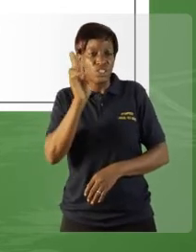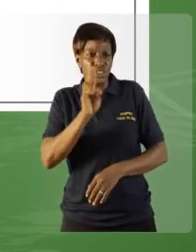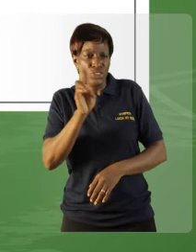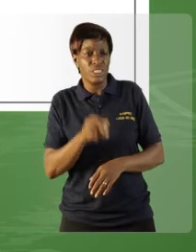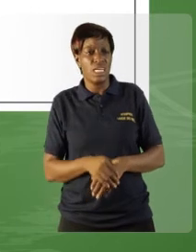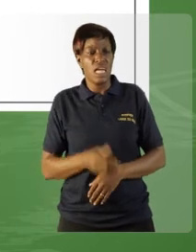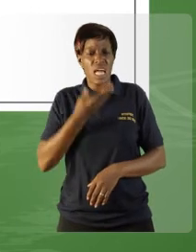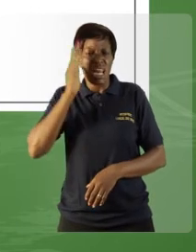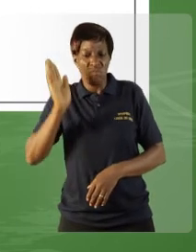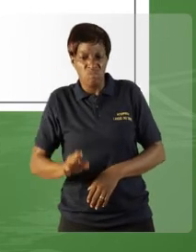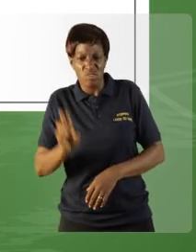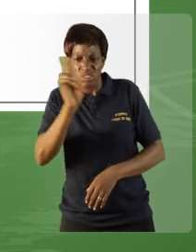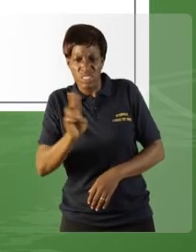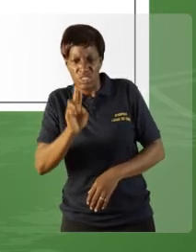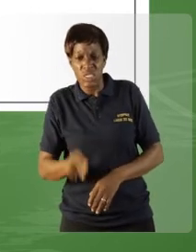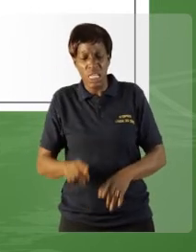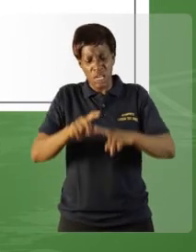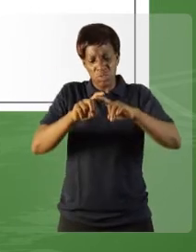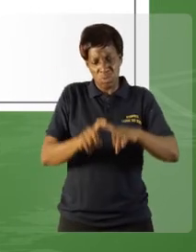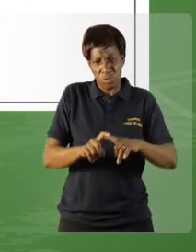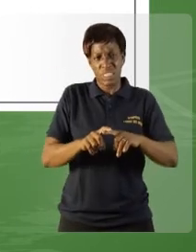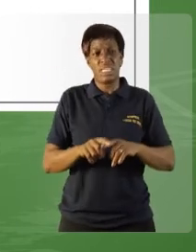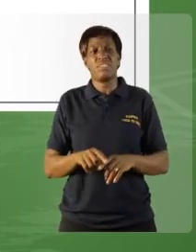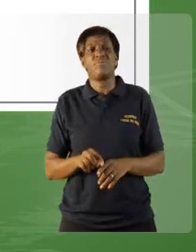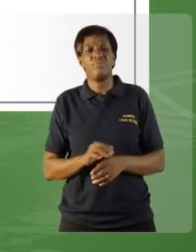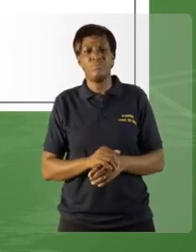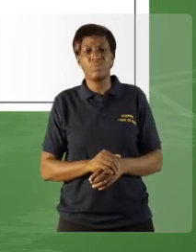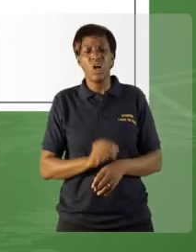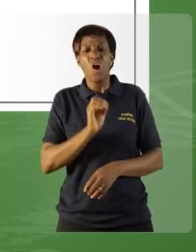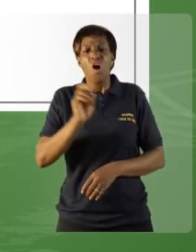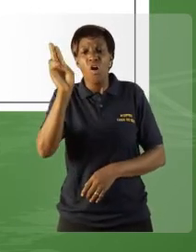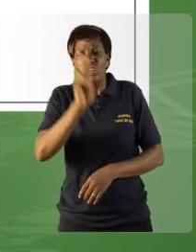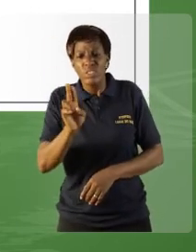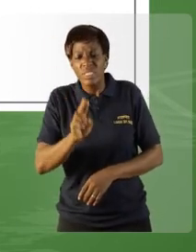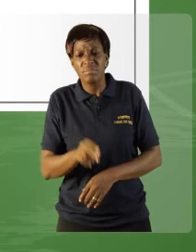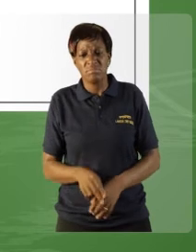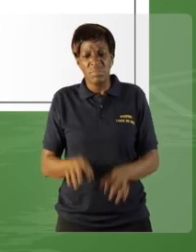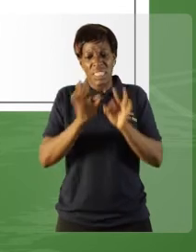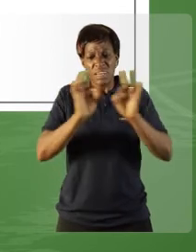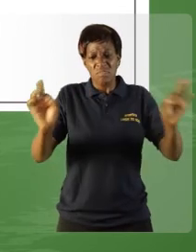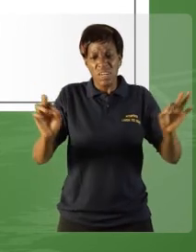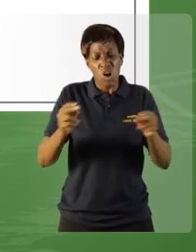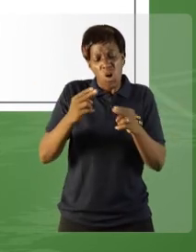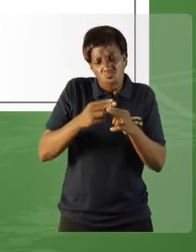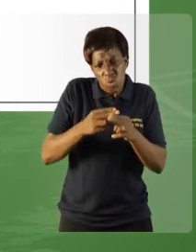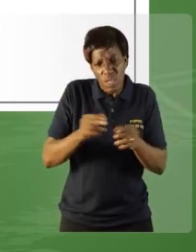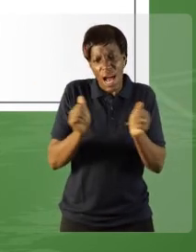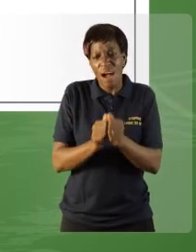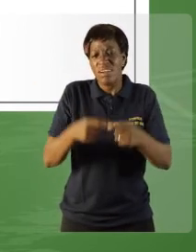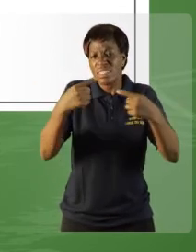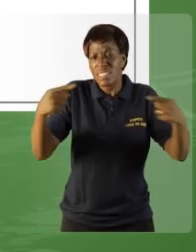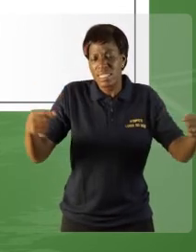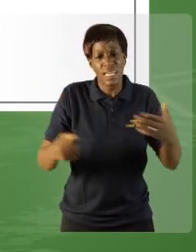de la subordination. L'on utilise des phrases courtes avec une syntaxe